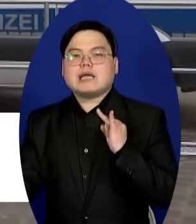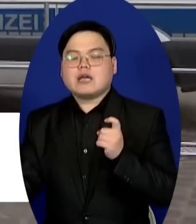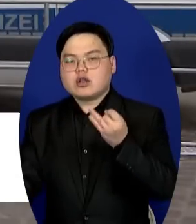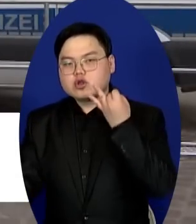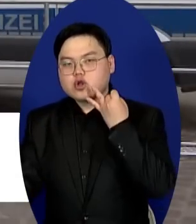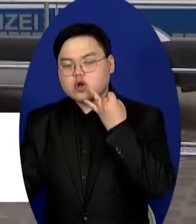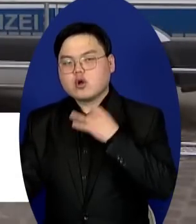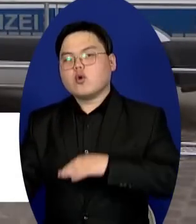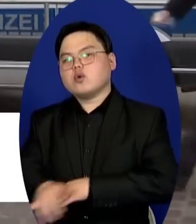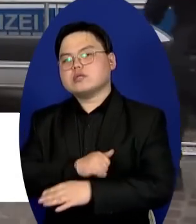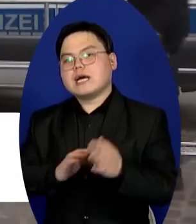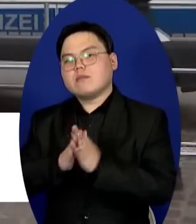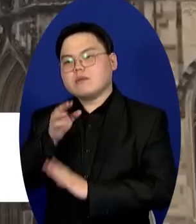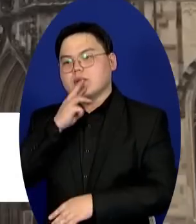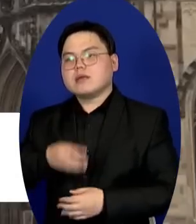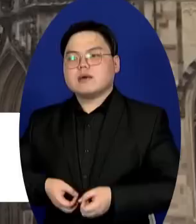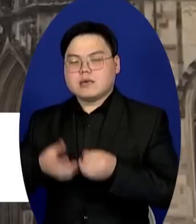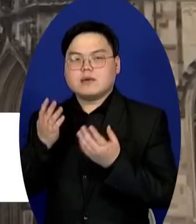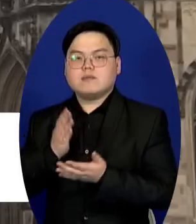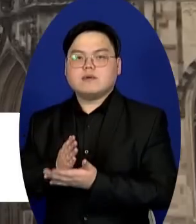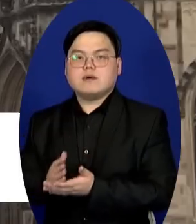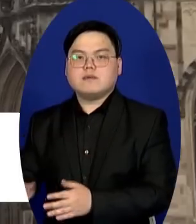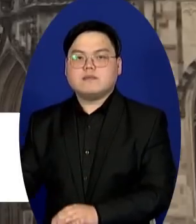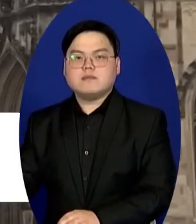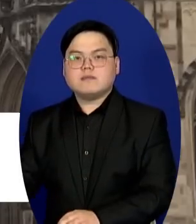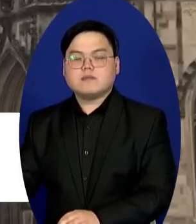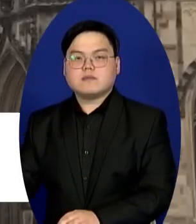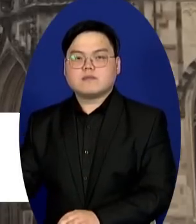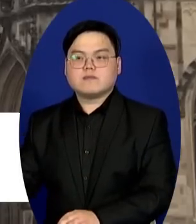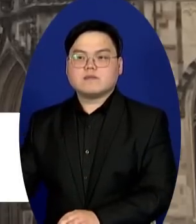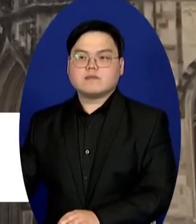сайд нар энэ хүн хамтарсан мэдгэлдээ илэрхийлсэн байна.